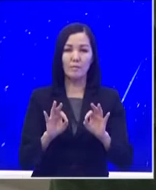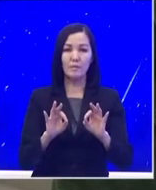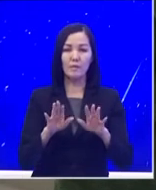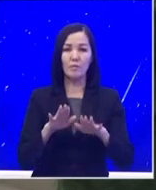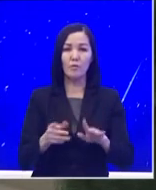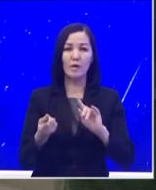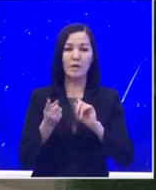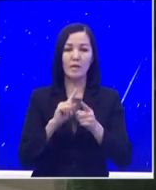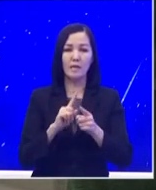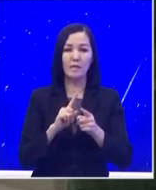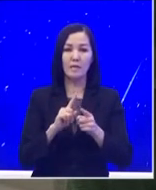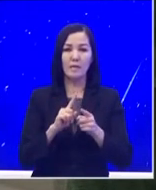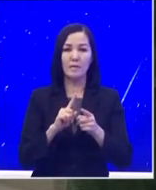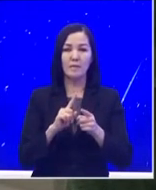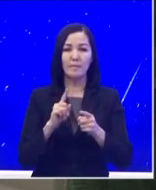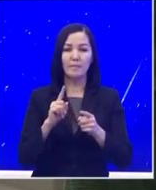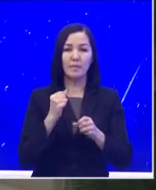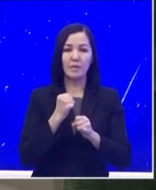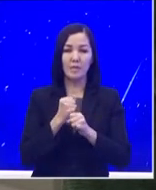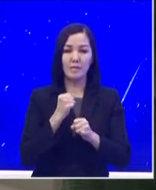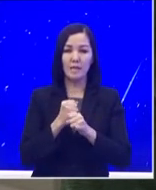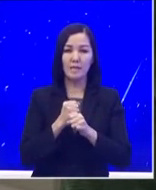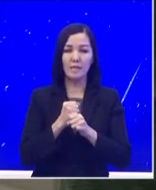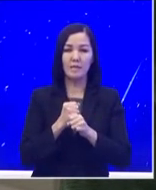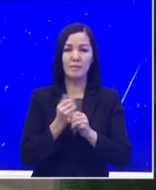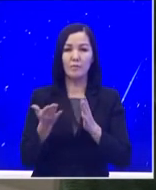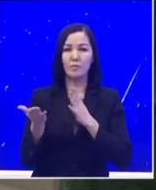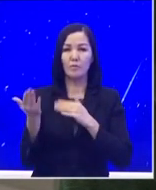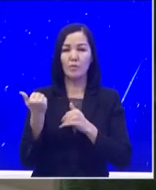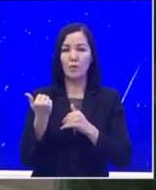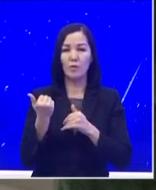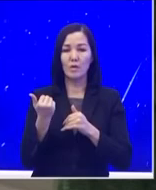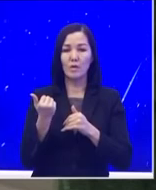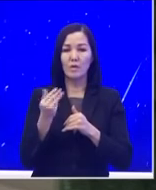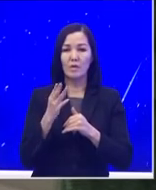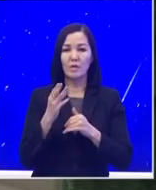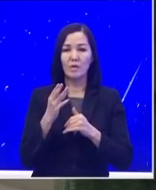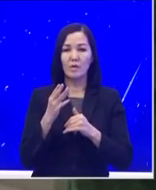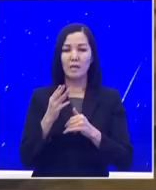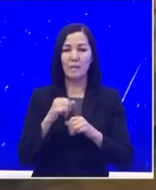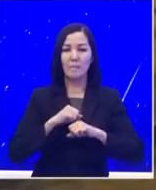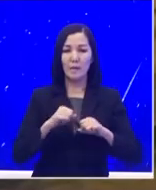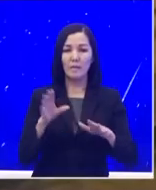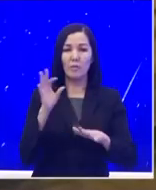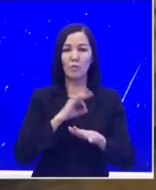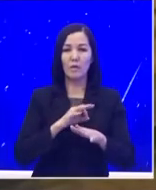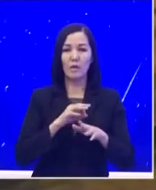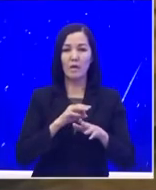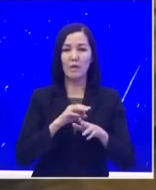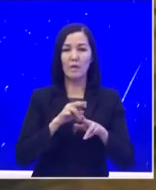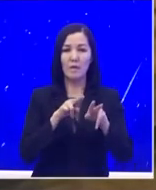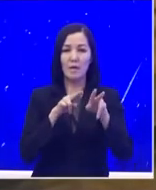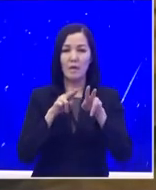ағайынды құлмендегілердің қолынан дайындалған сонау шапқыншылық жылдары батырларымыз қолданған қару-жарақ